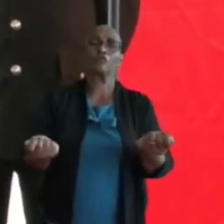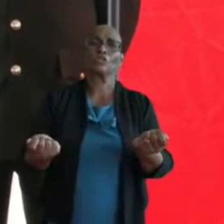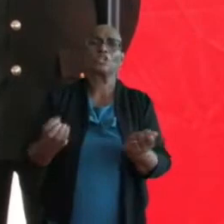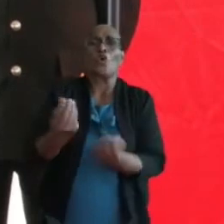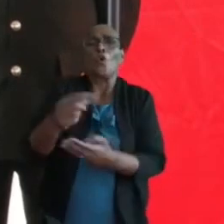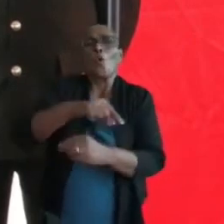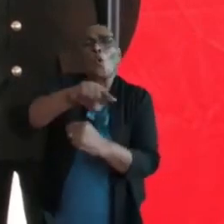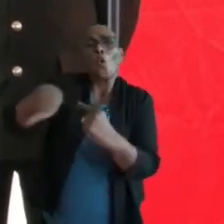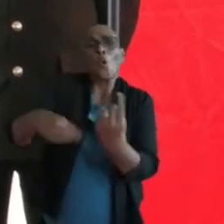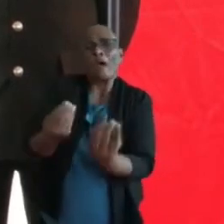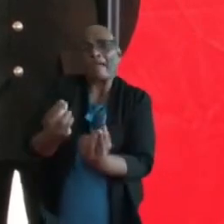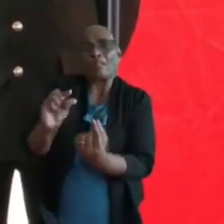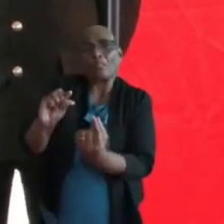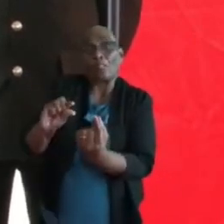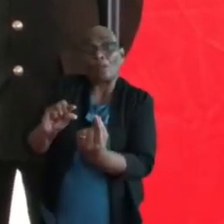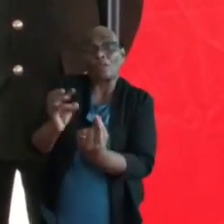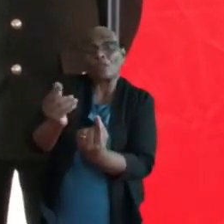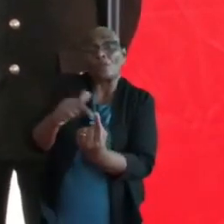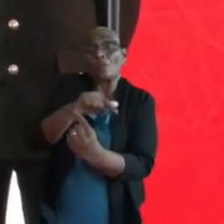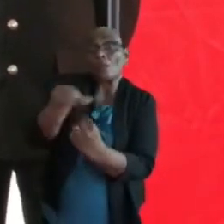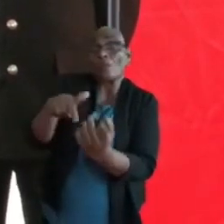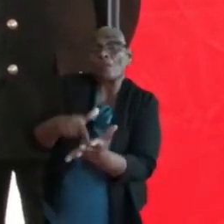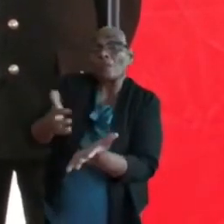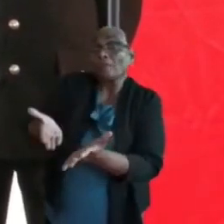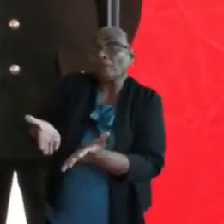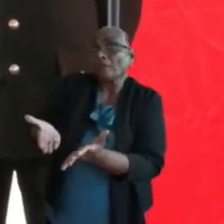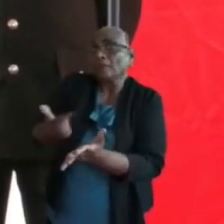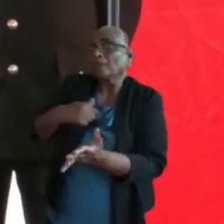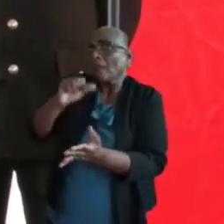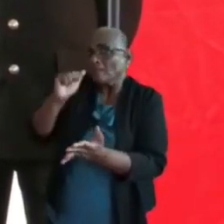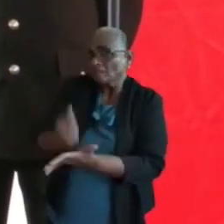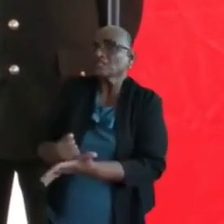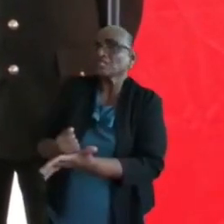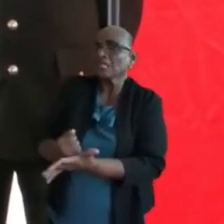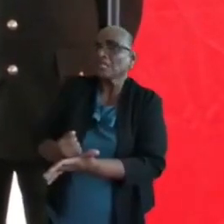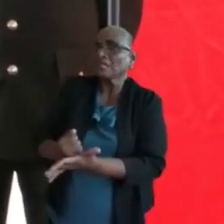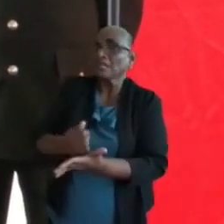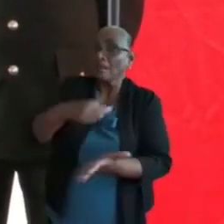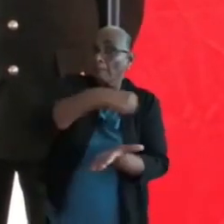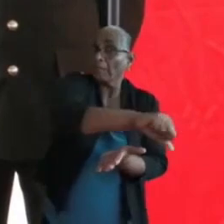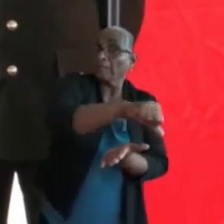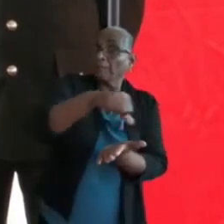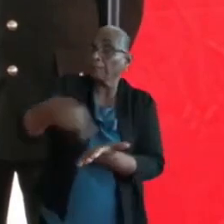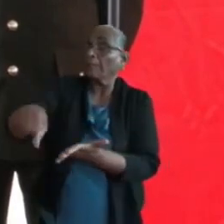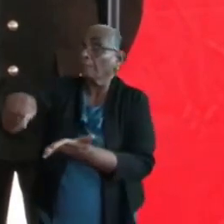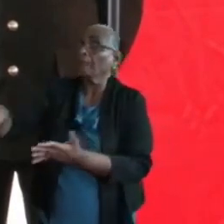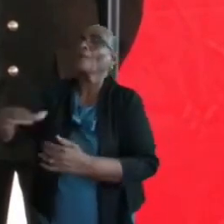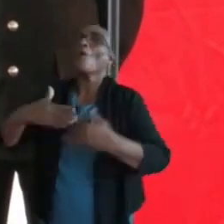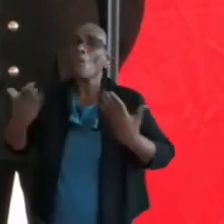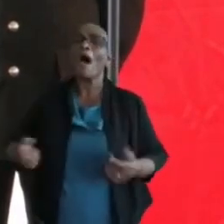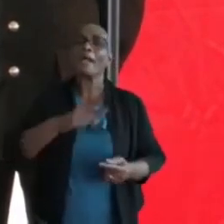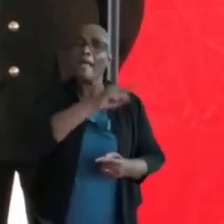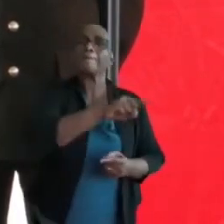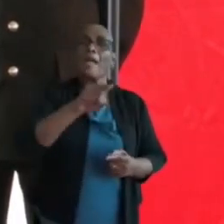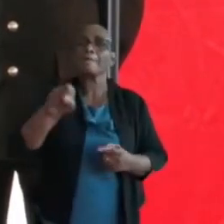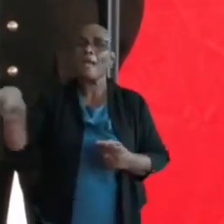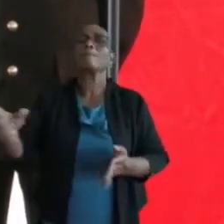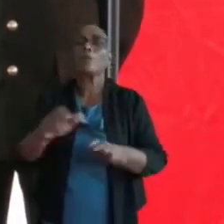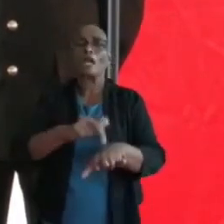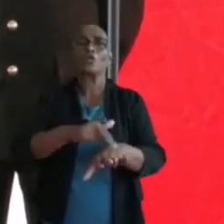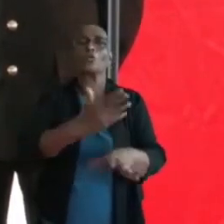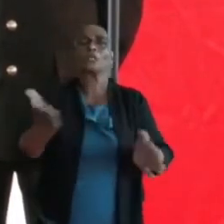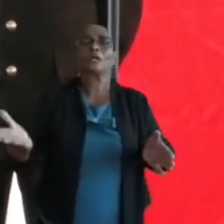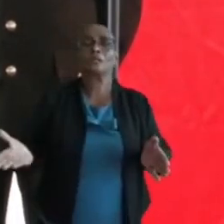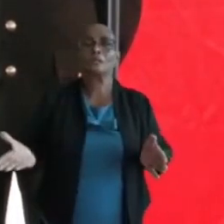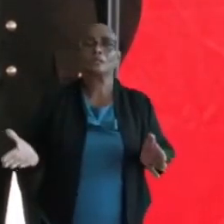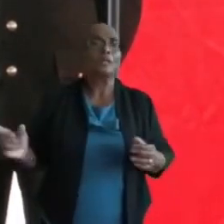met de schaarste beschikbare middelen. En ik kan u verzekeren, gelden gaan naar die doelen waarvoor ze bedoeld zijn, meneer de voorzitter. Ze